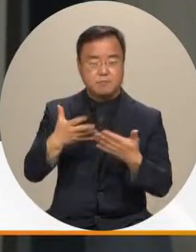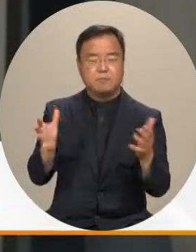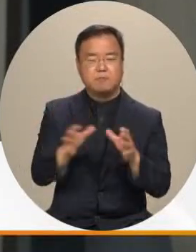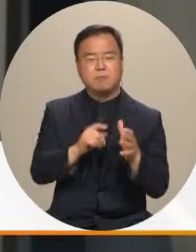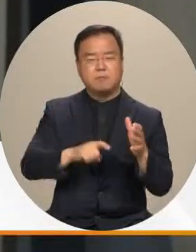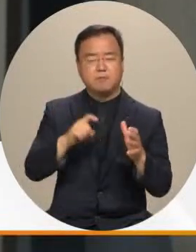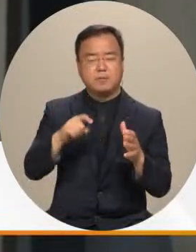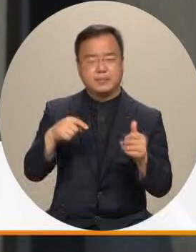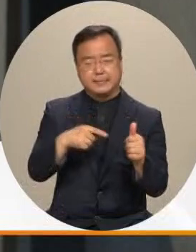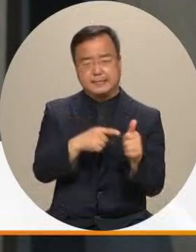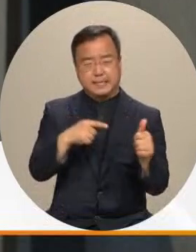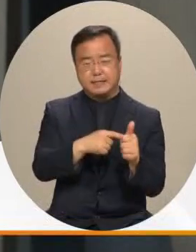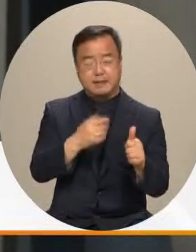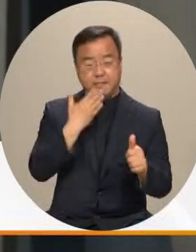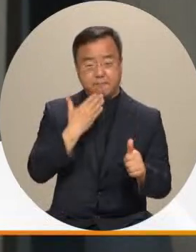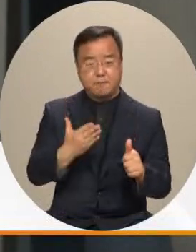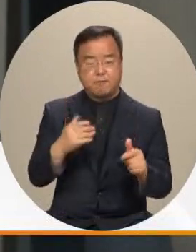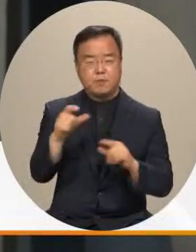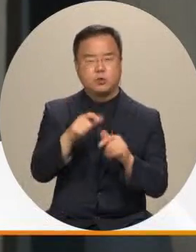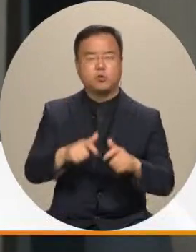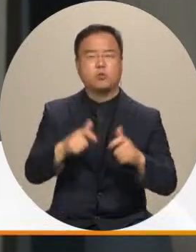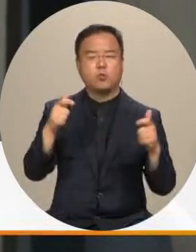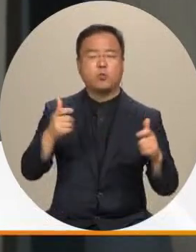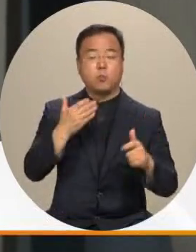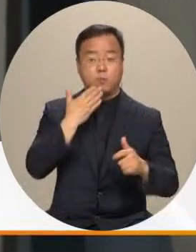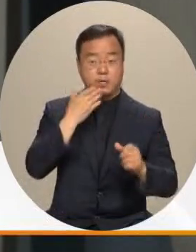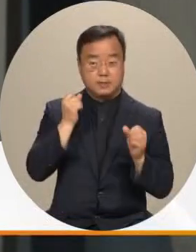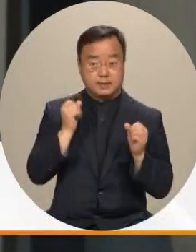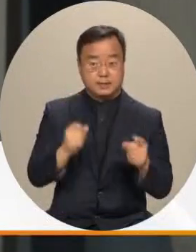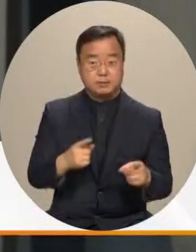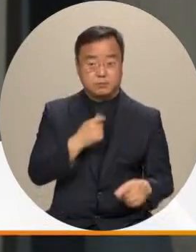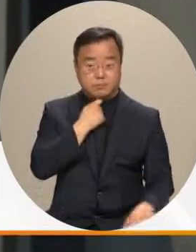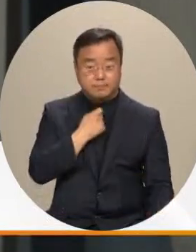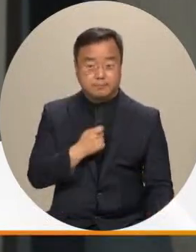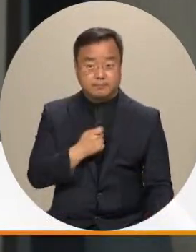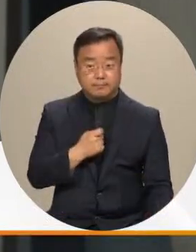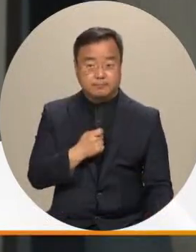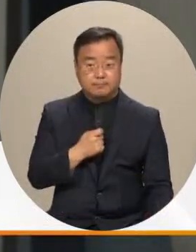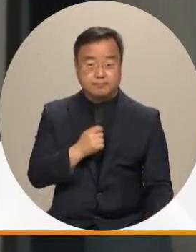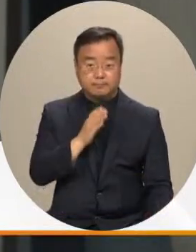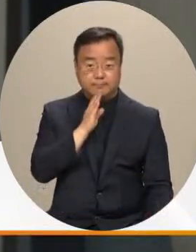되고 활성화할 수 있는 계기가 됐으면 하는 거예요 그